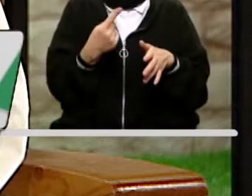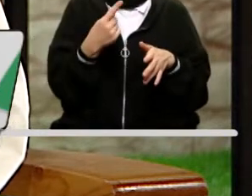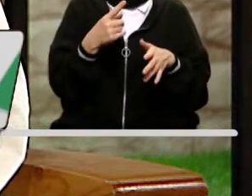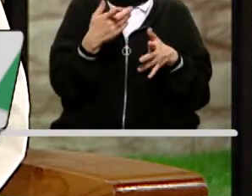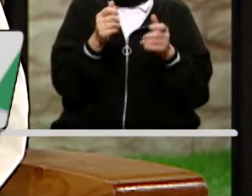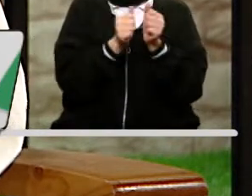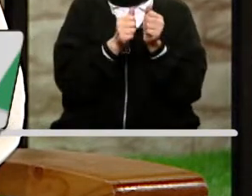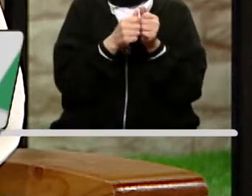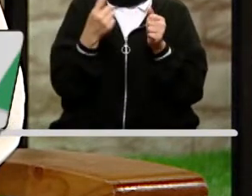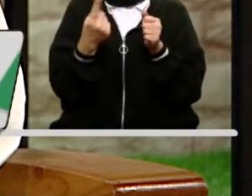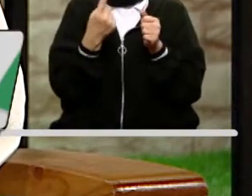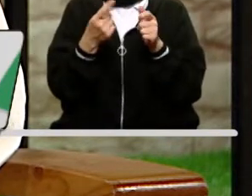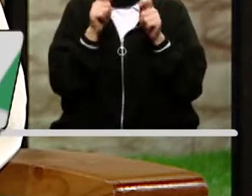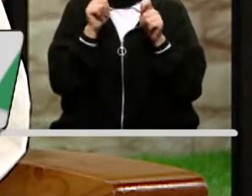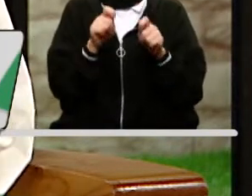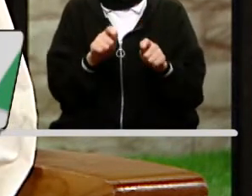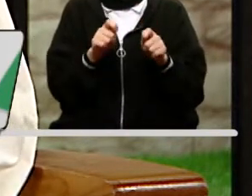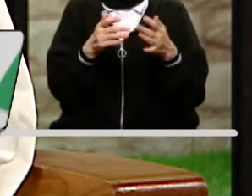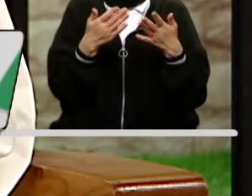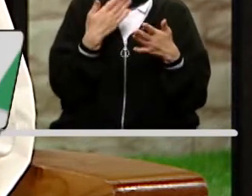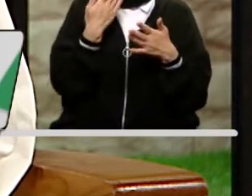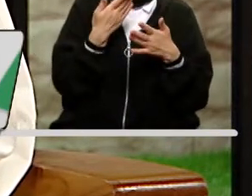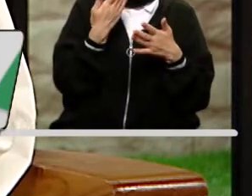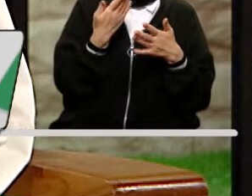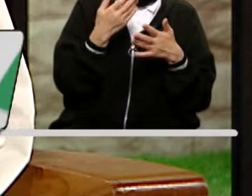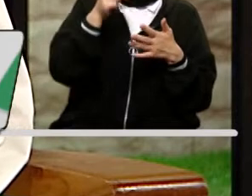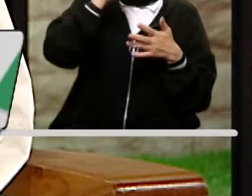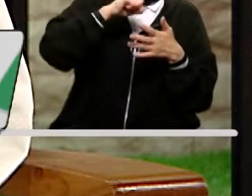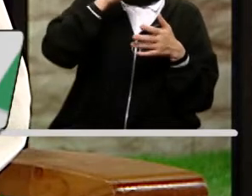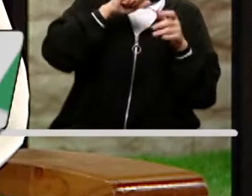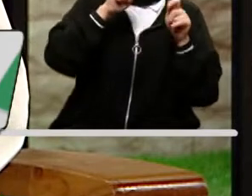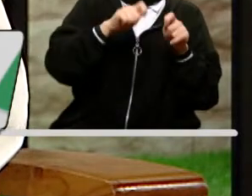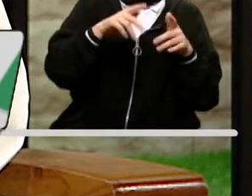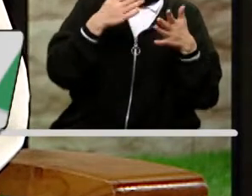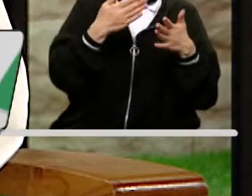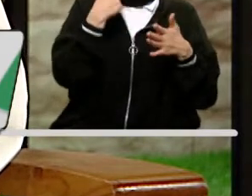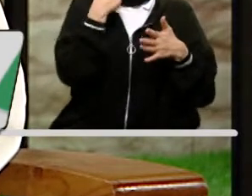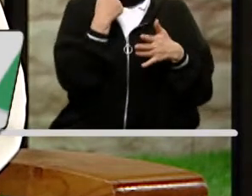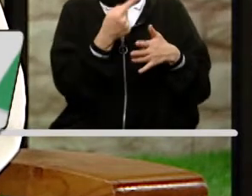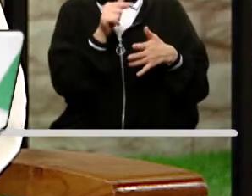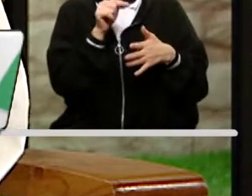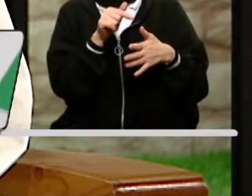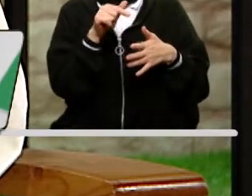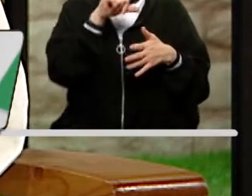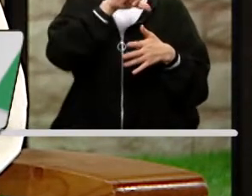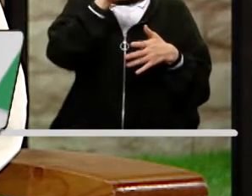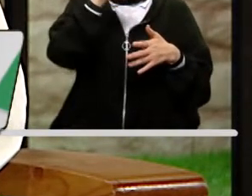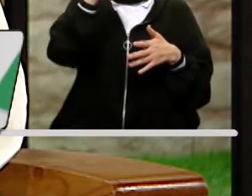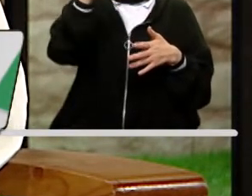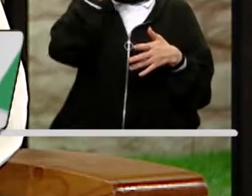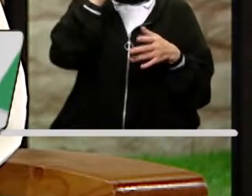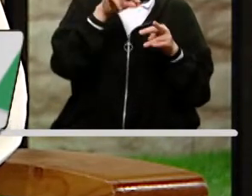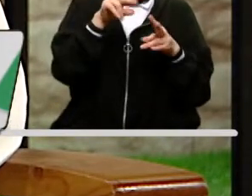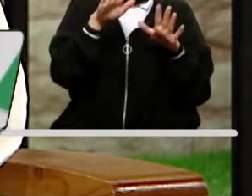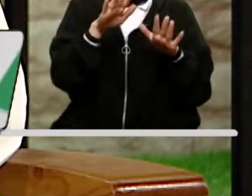yapsa. Bak sıvıydı şimdi dolaba koyacağız. Bu katı olacak, donacak. Donduktan sonra eriyecek.